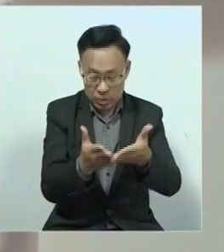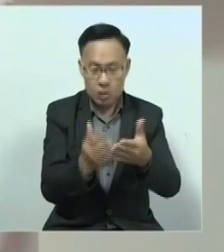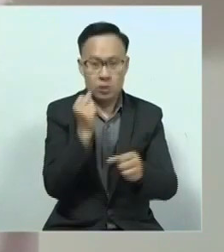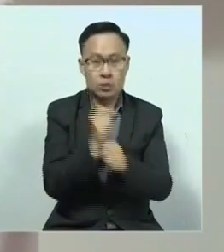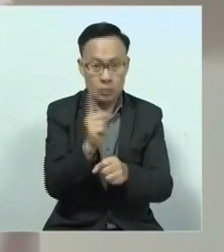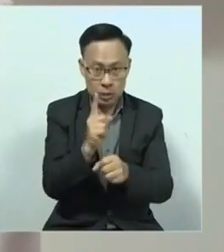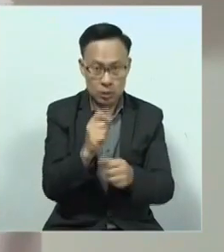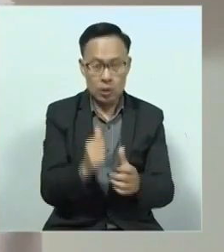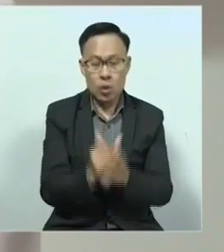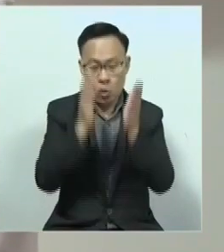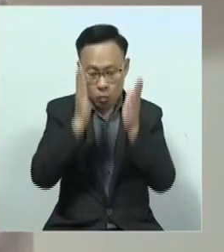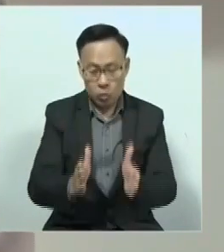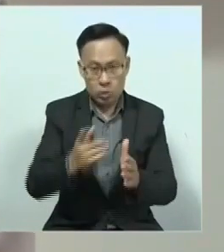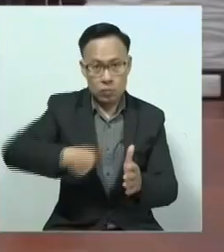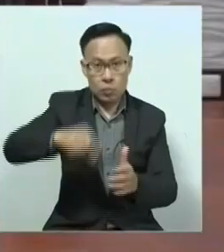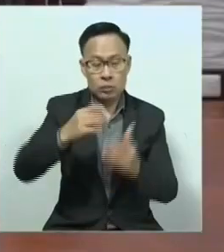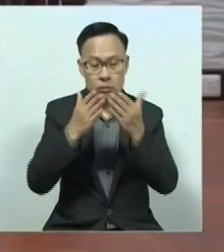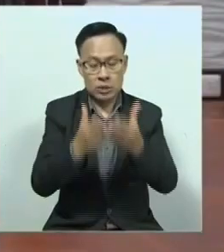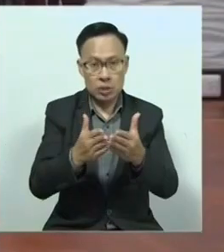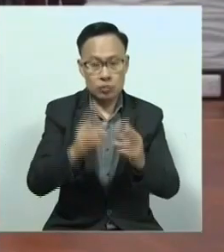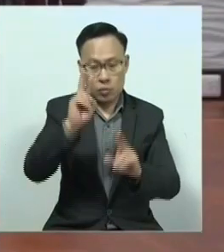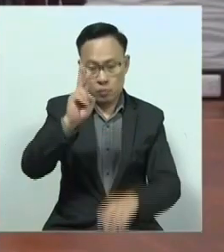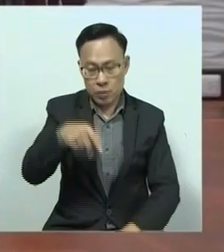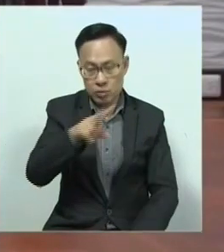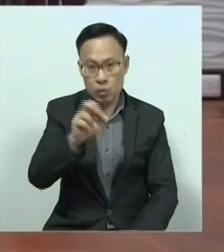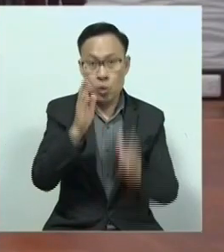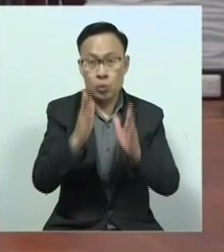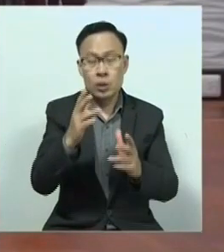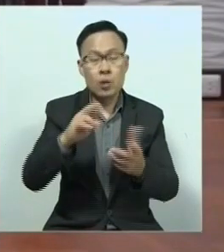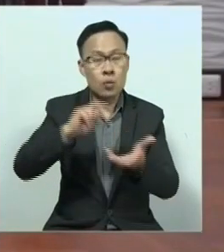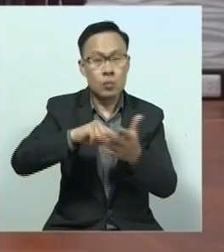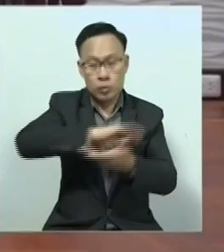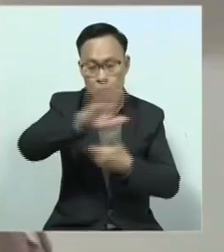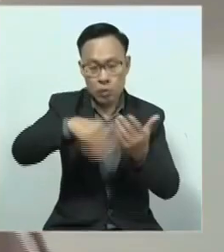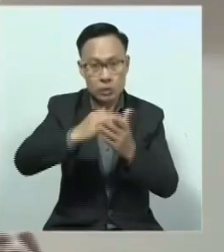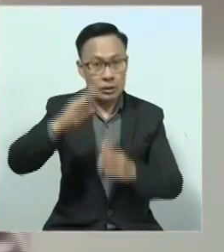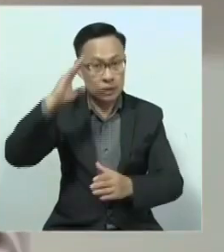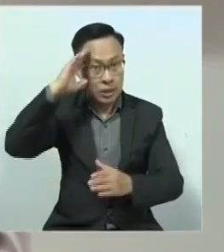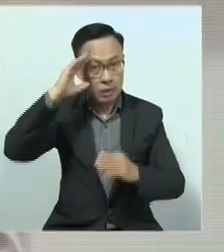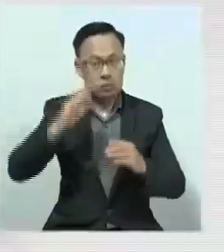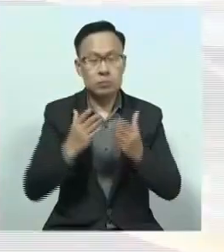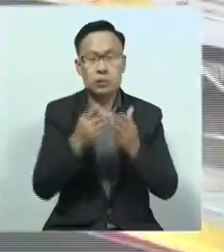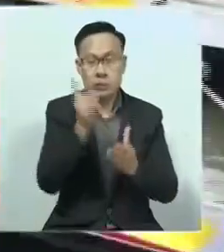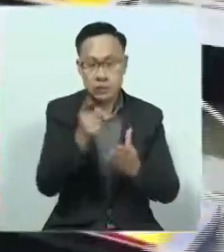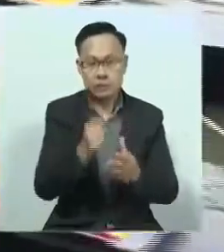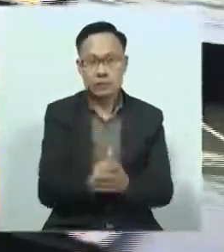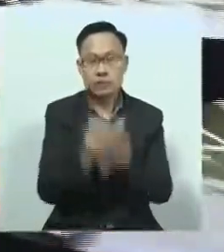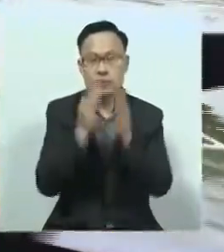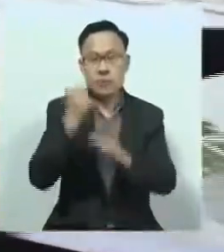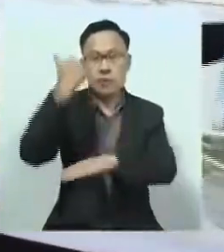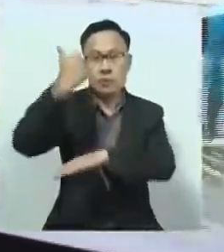ช้แต่มันคือคนในกองเรือทั้งสิ้น ค่ะ กองเรือก็มี2ส่วน1ข้าราชการประจำ ค่ะ ซึ่งเป็นน